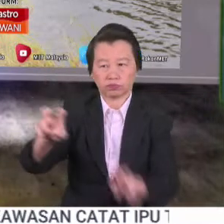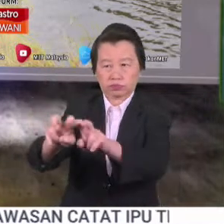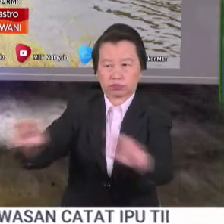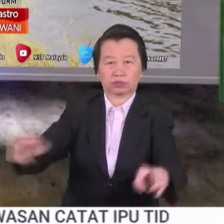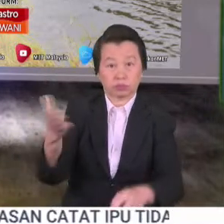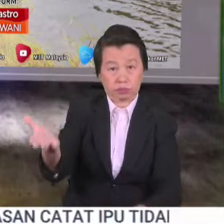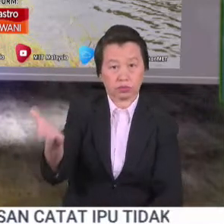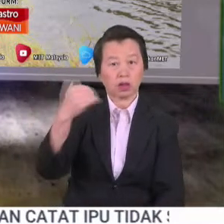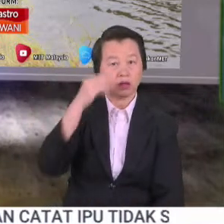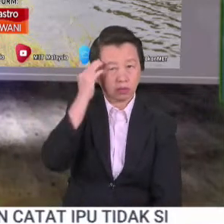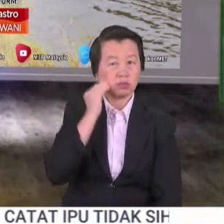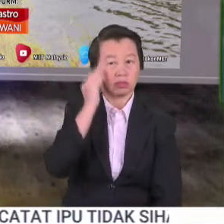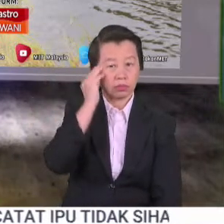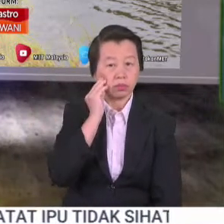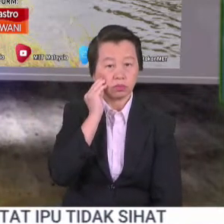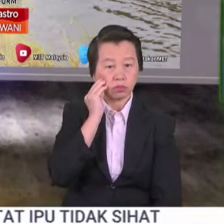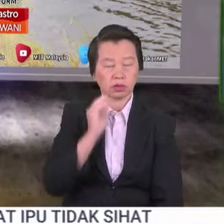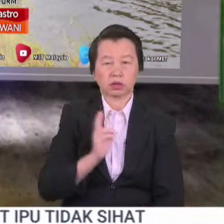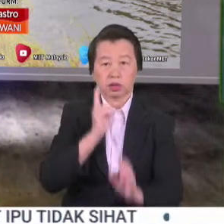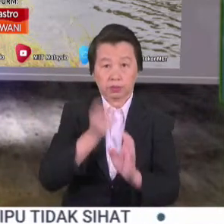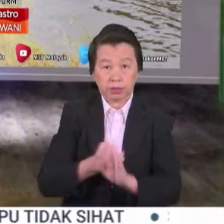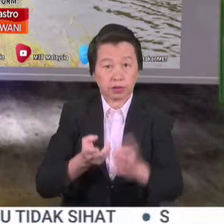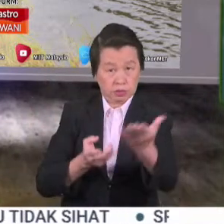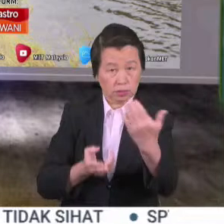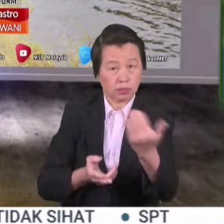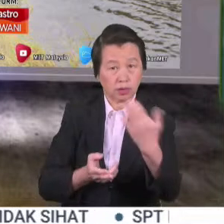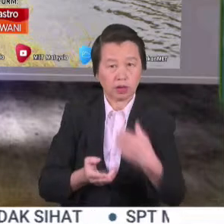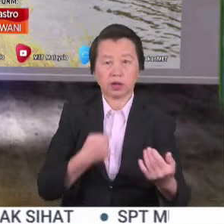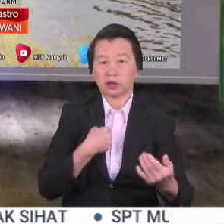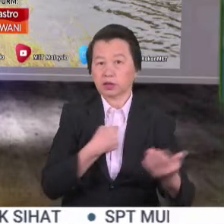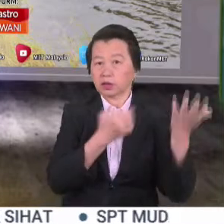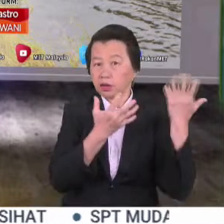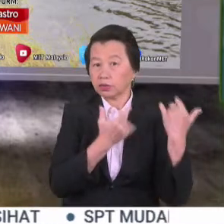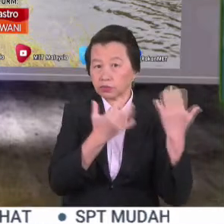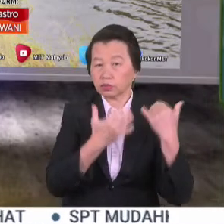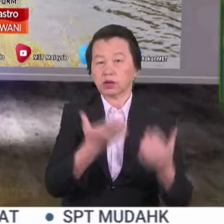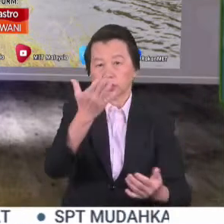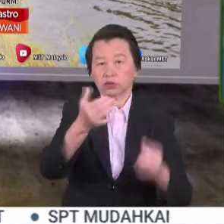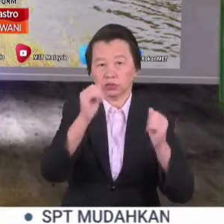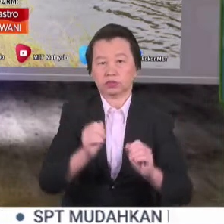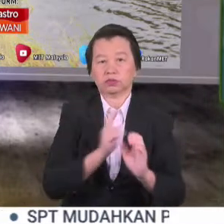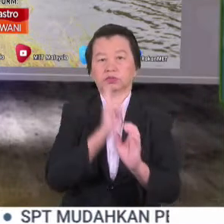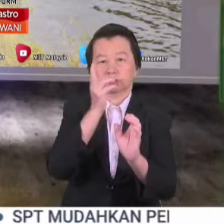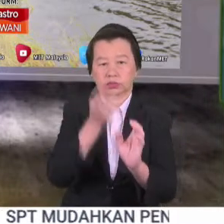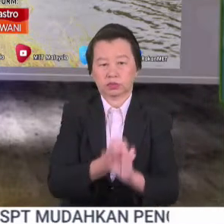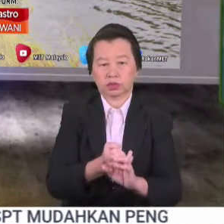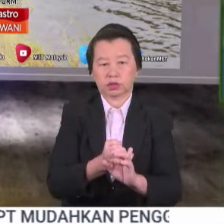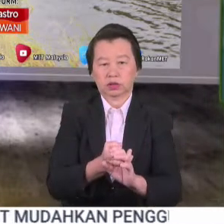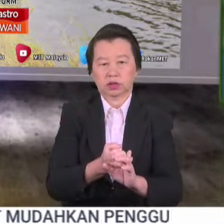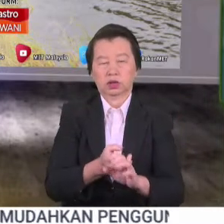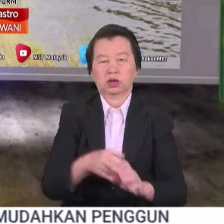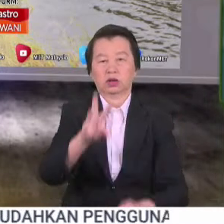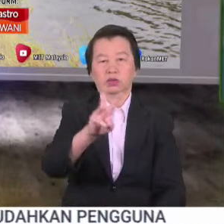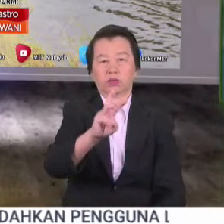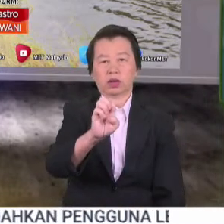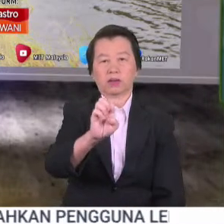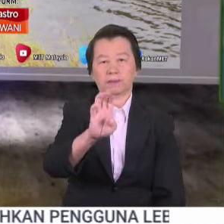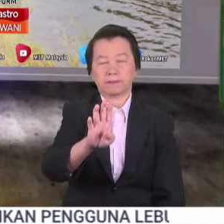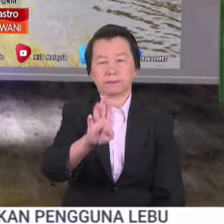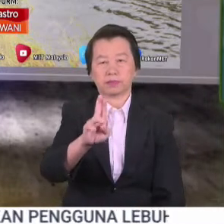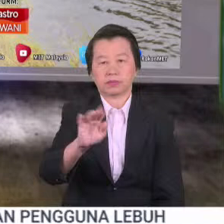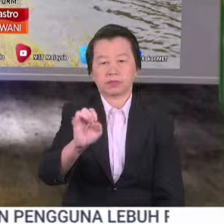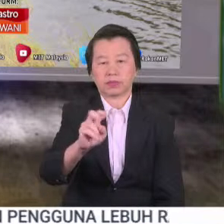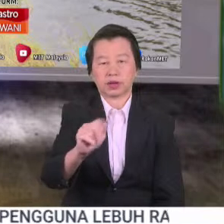panel yang berpengalaman penyataan anda amatlah kami nantikan dan Anda boleh sertai kami secara webinar di platform yang